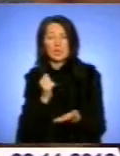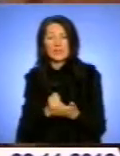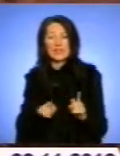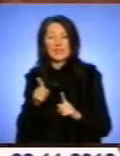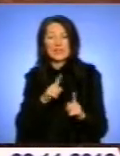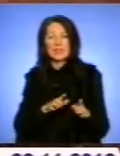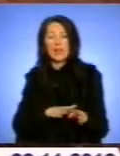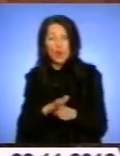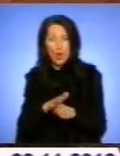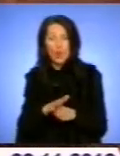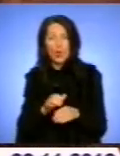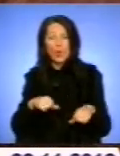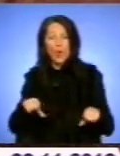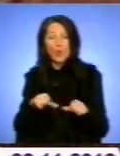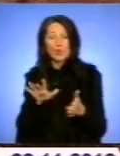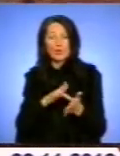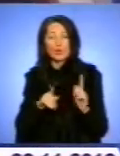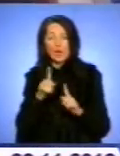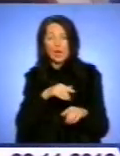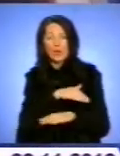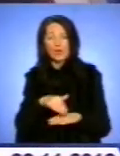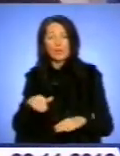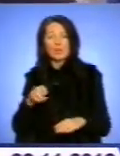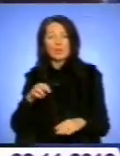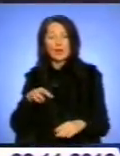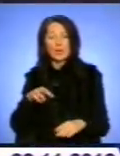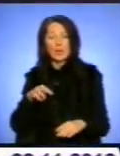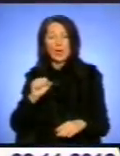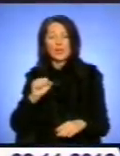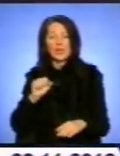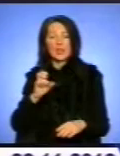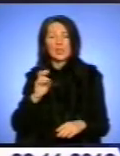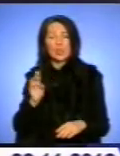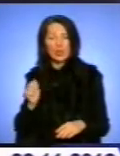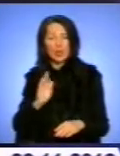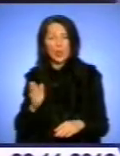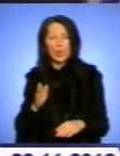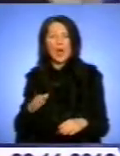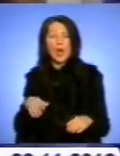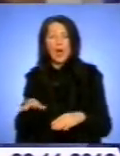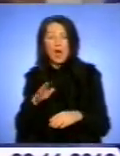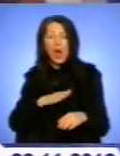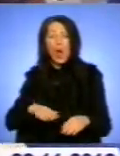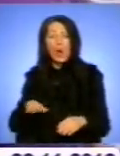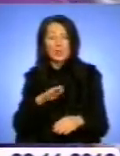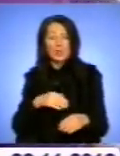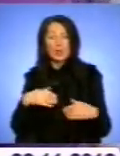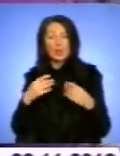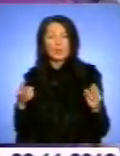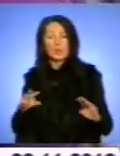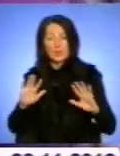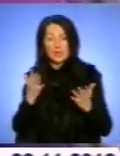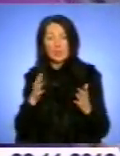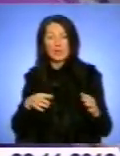ради Тернополя. Вулиця Митрополита Андрея Шептицького багато років була осередком стихійної торгівлі в місті, з якою міська влада